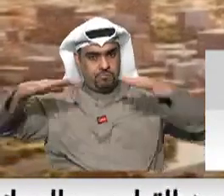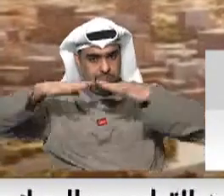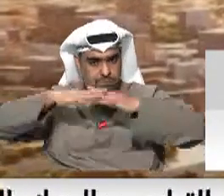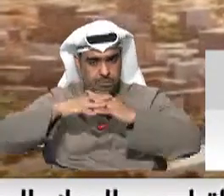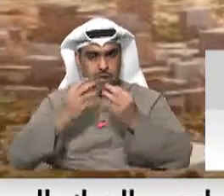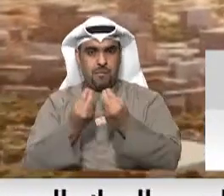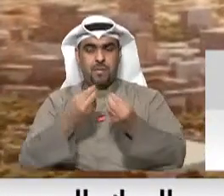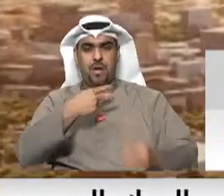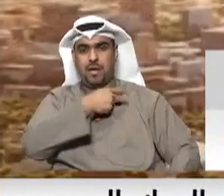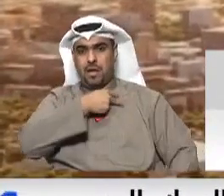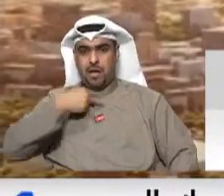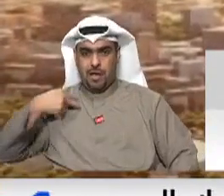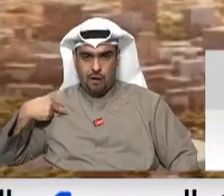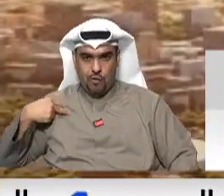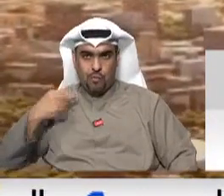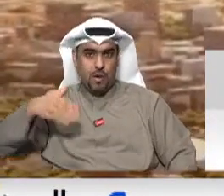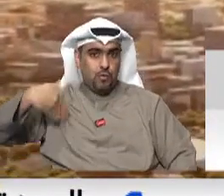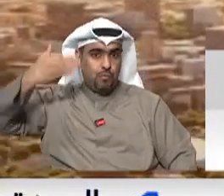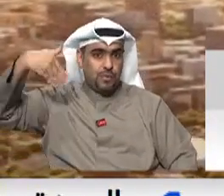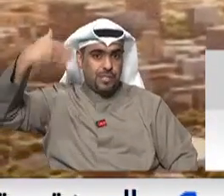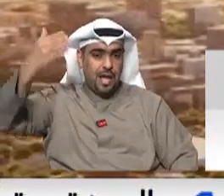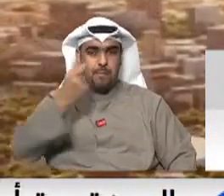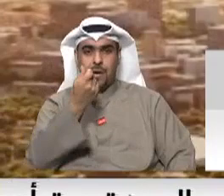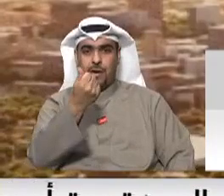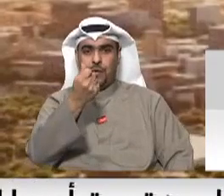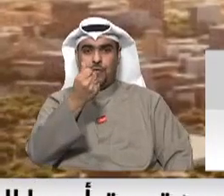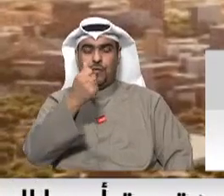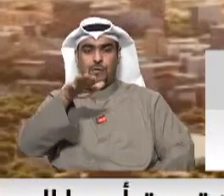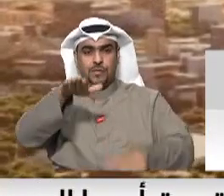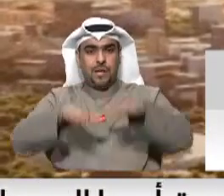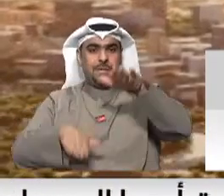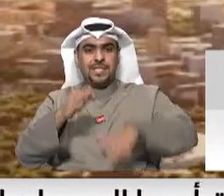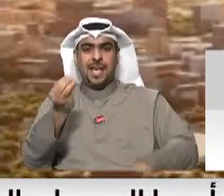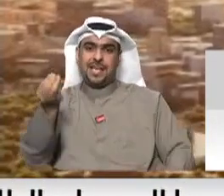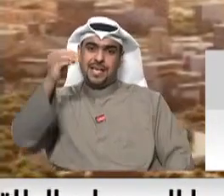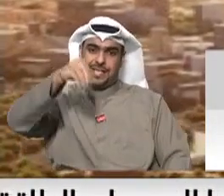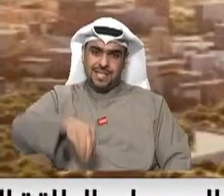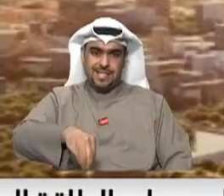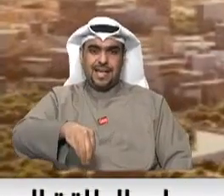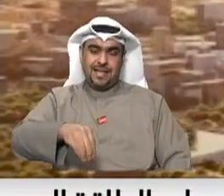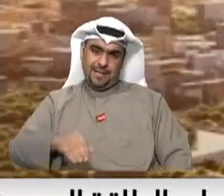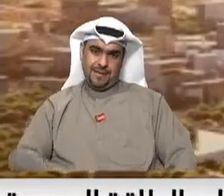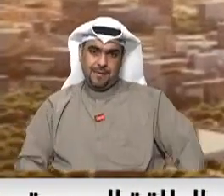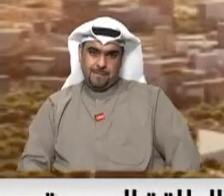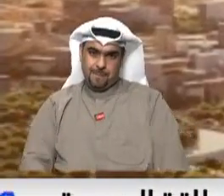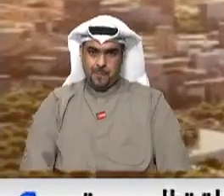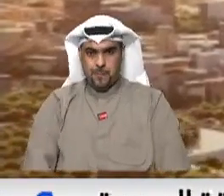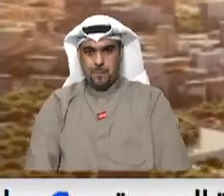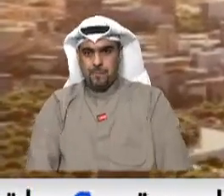ودعم الناتج المحلي غير النفطي واستحداث فرص عمل مباشره وغير مباشره